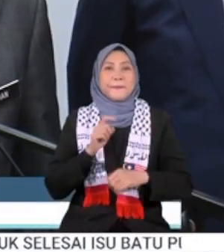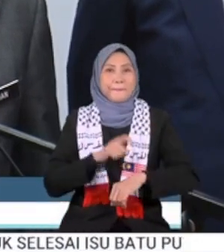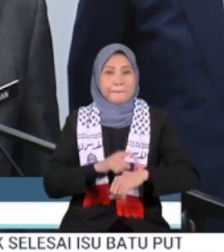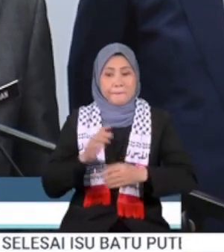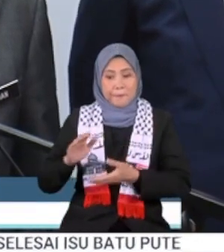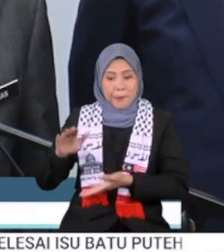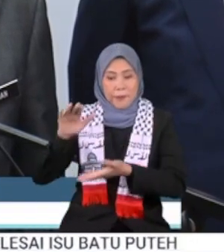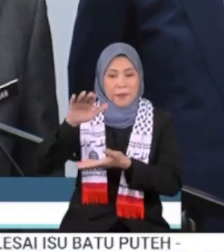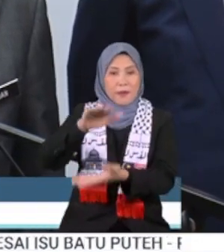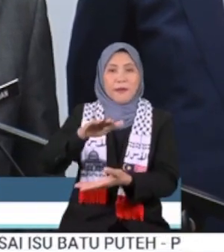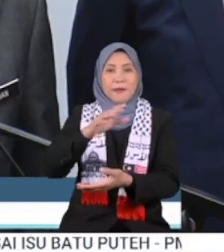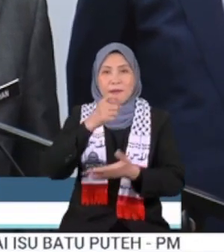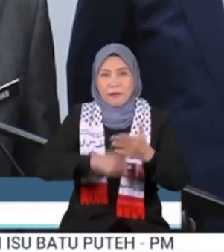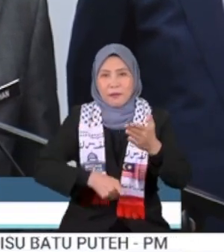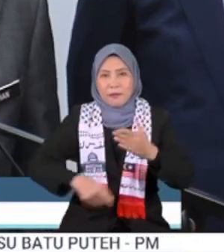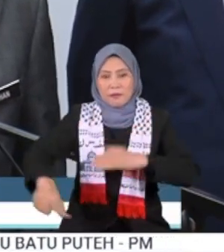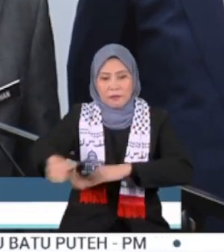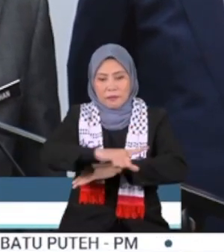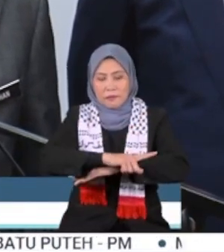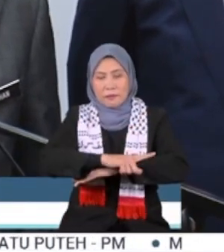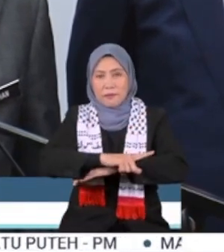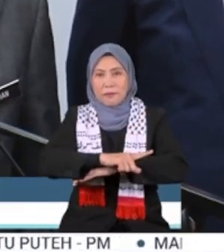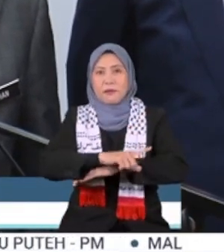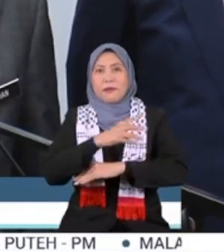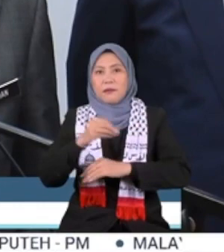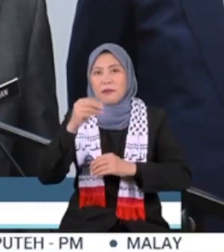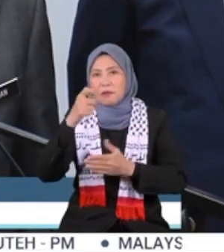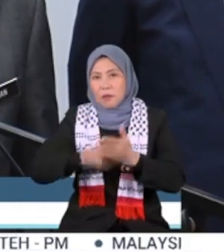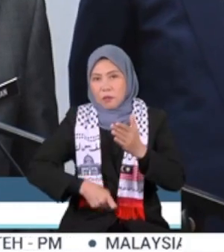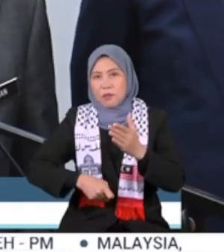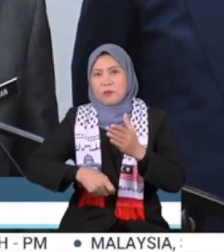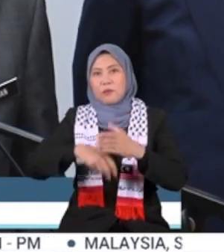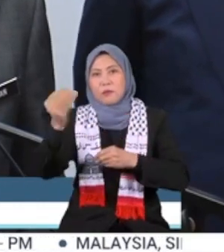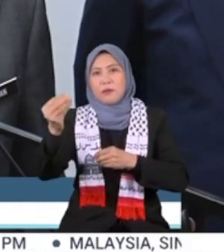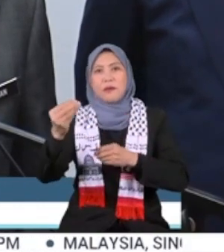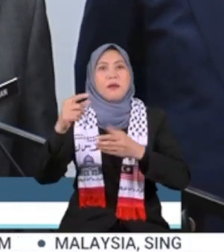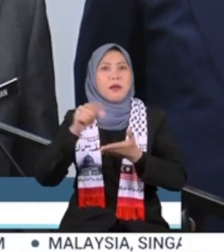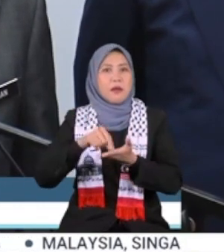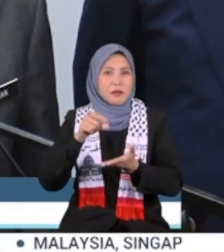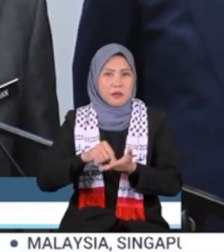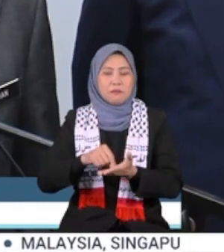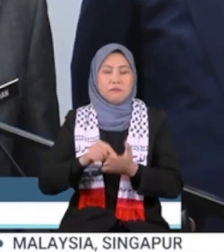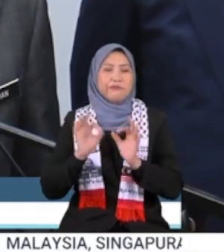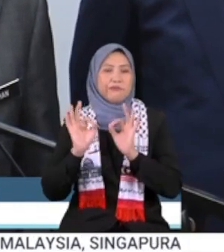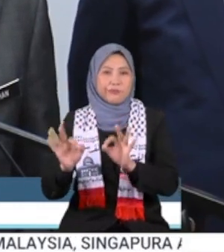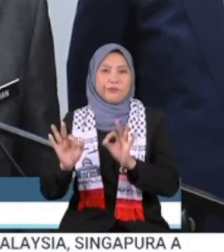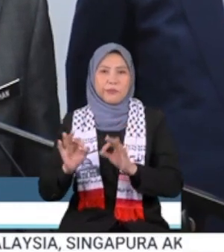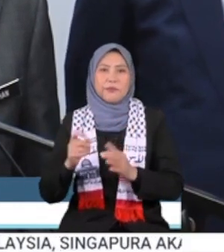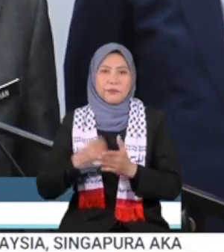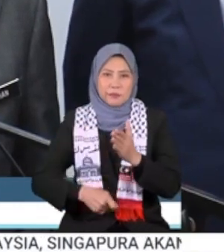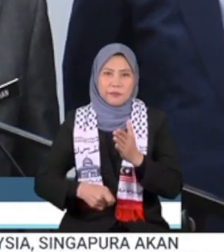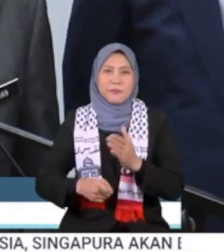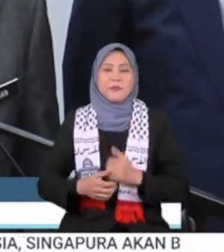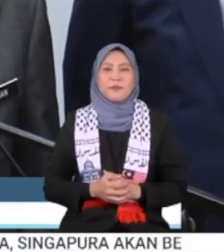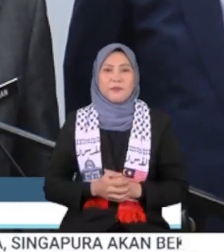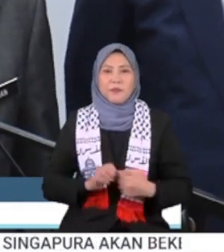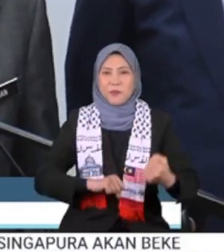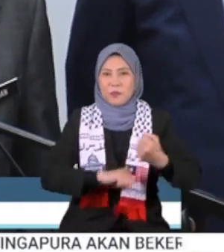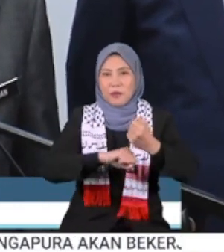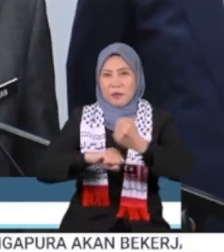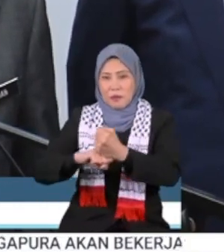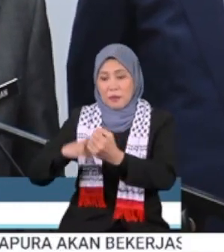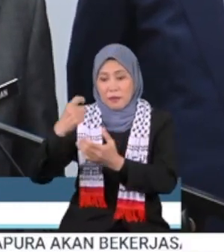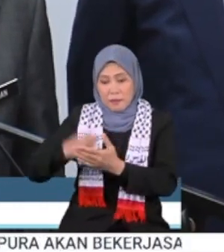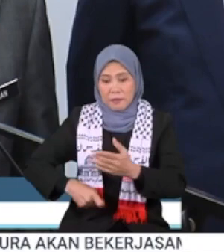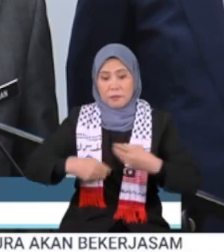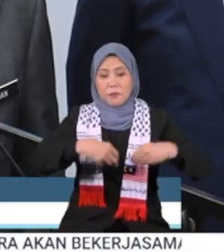bekalan serta harga ladang dan kos pengeluaran ayam telah mula stabil yang menyumbang kepada